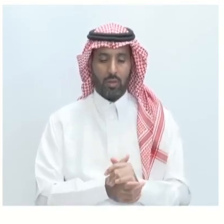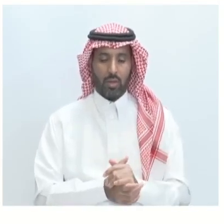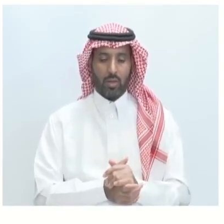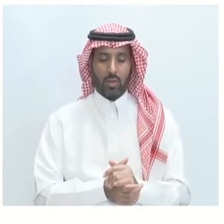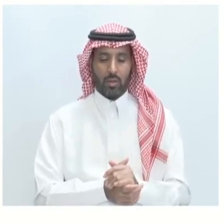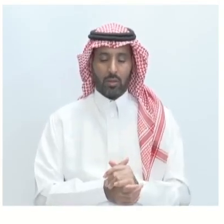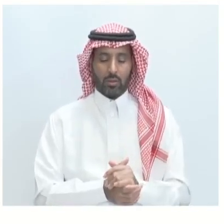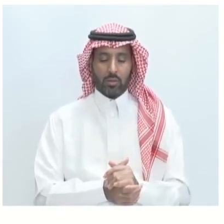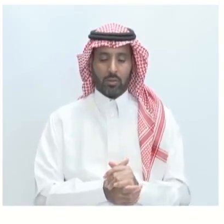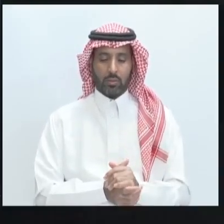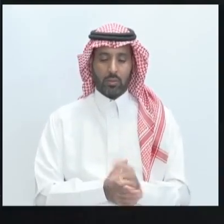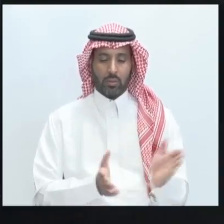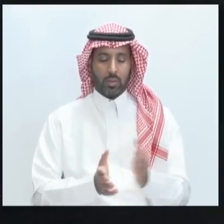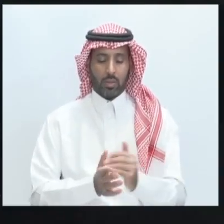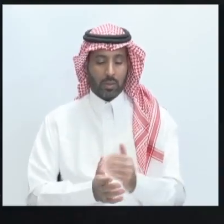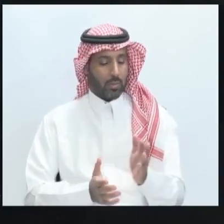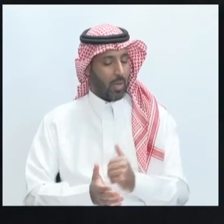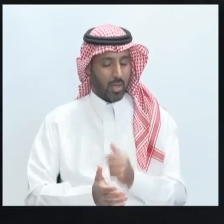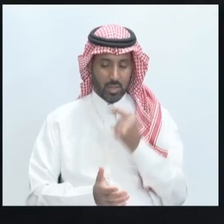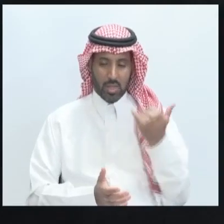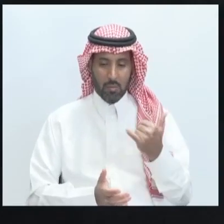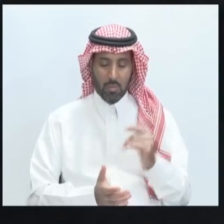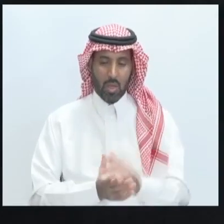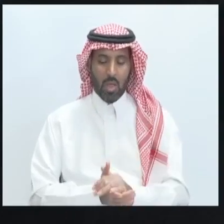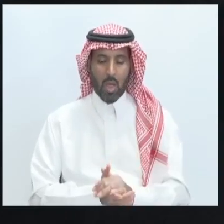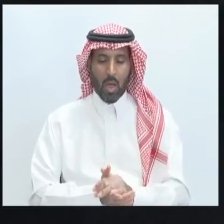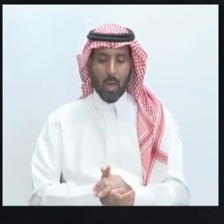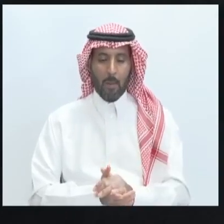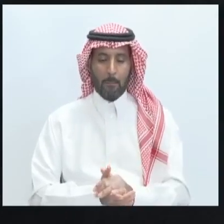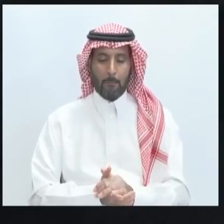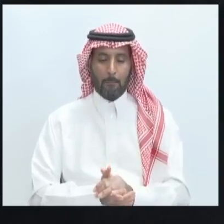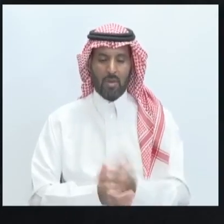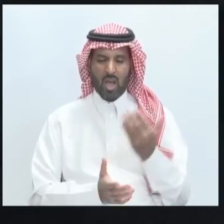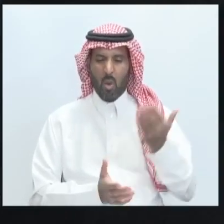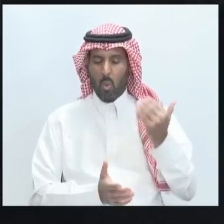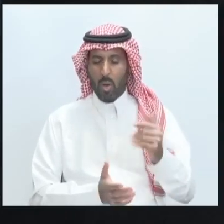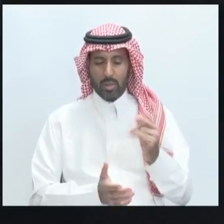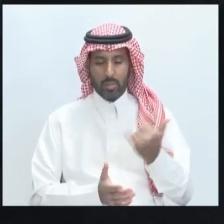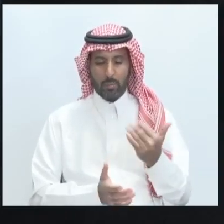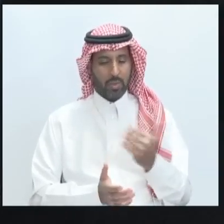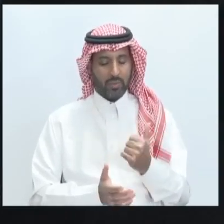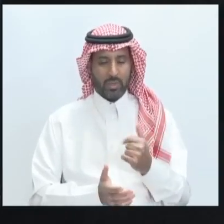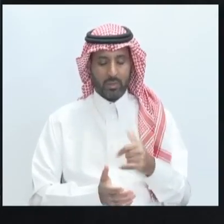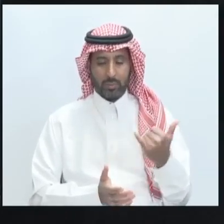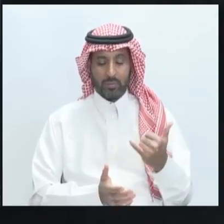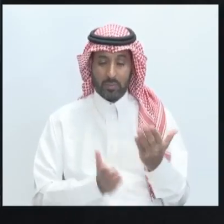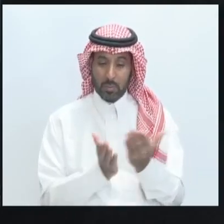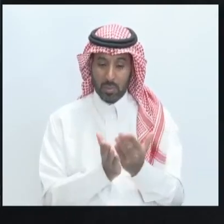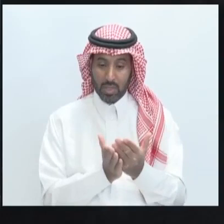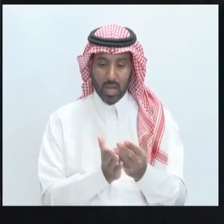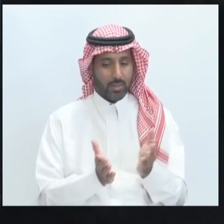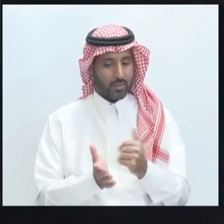المبكره ان الطفل لا يبدي اهتماما او لا تكون لديه نوعا ما بعض المسؤوليه في هذه العمره وفي هذه